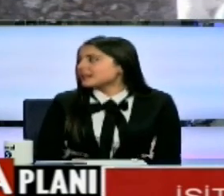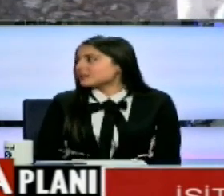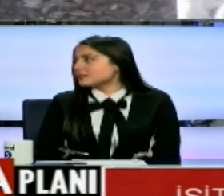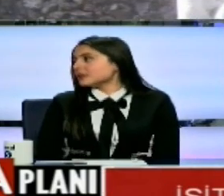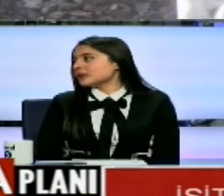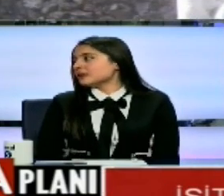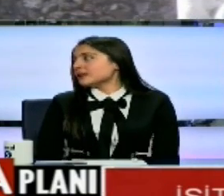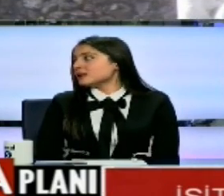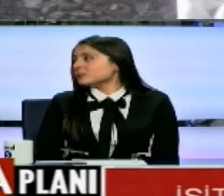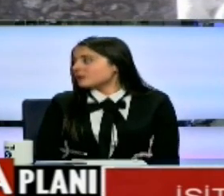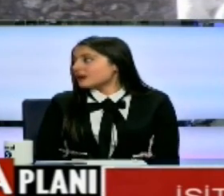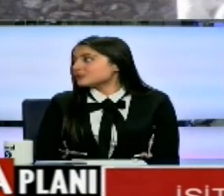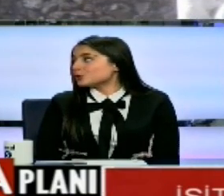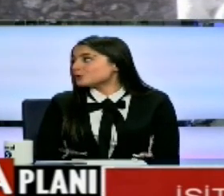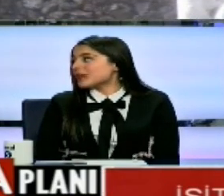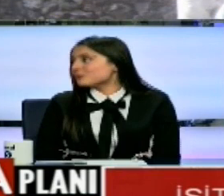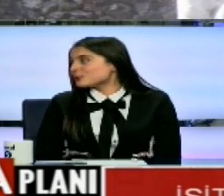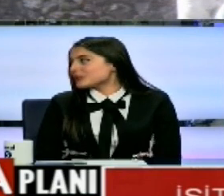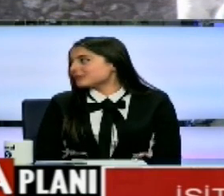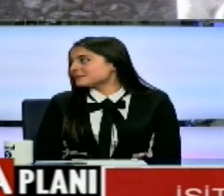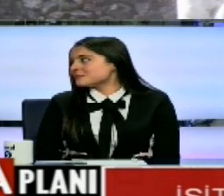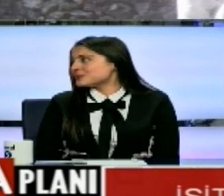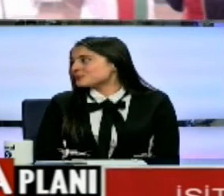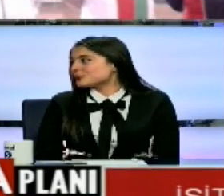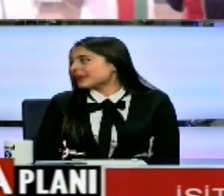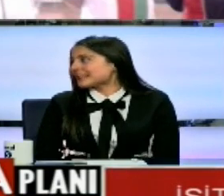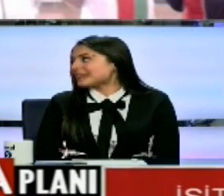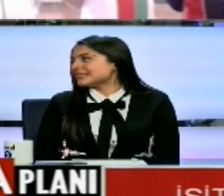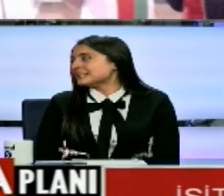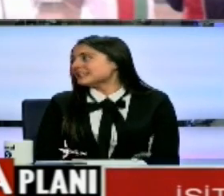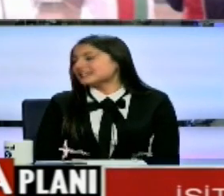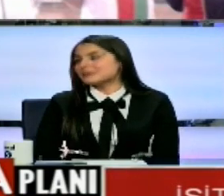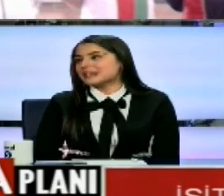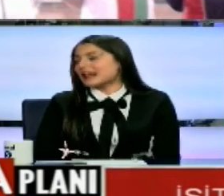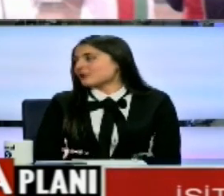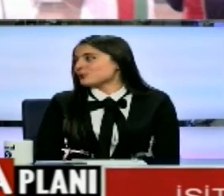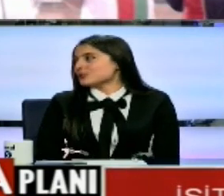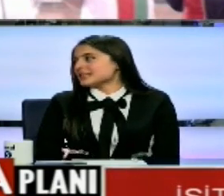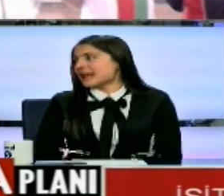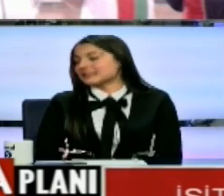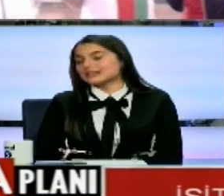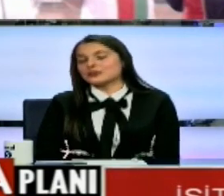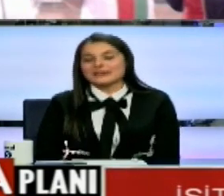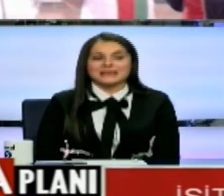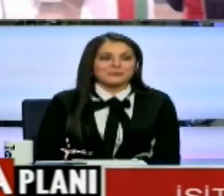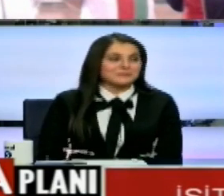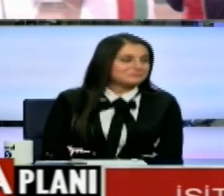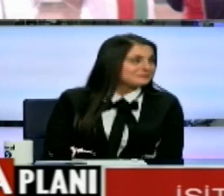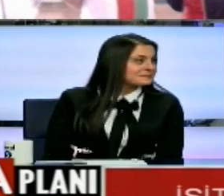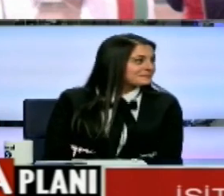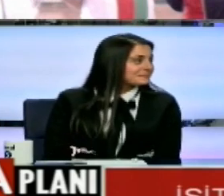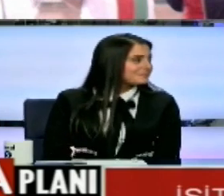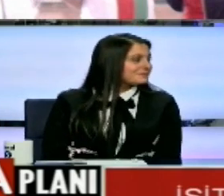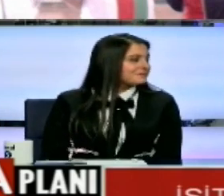vesaire gibi ve artık konut sahibi olacak bir sürü engelli bireyler göreceğiz hayatta diyor Veysel Bey.